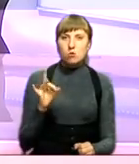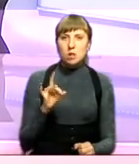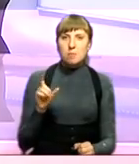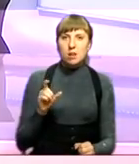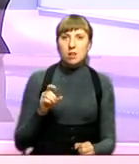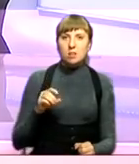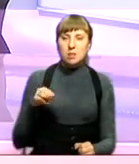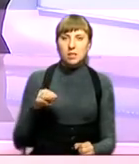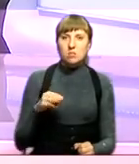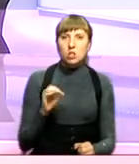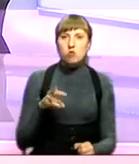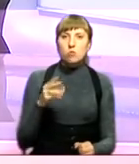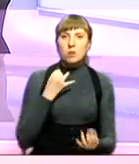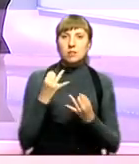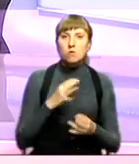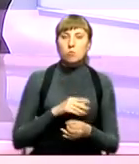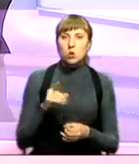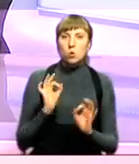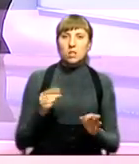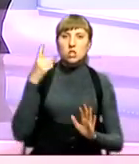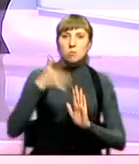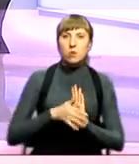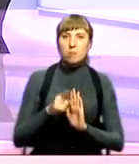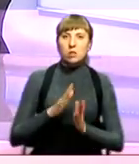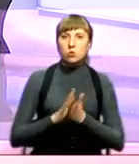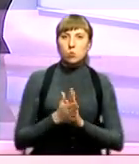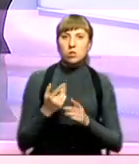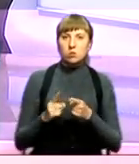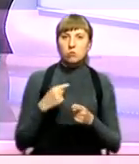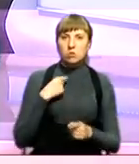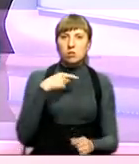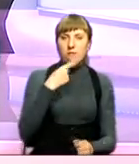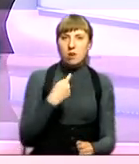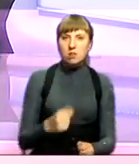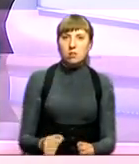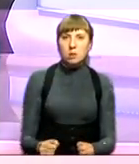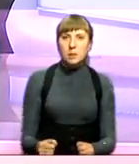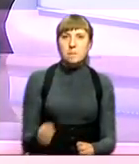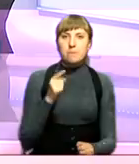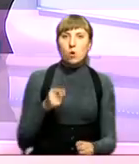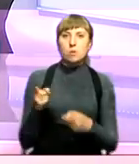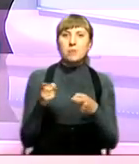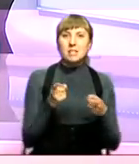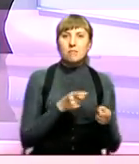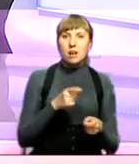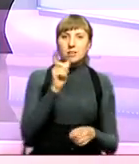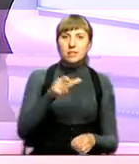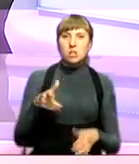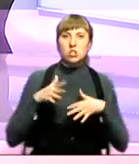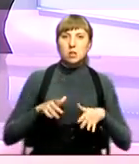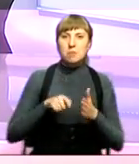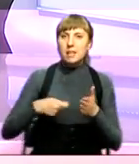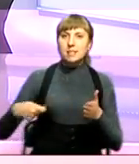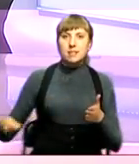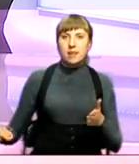о чем разговор был. Он, конечно, понимая ту ситуацию, о которой я только что говорил, он призывает граждан Крыма не затягивать с